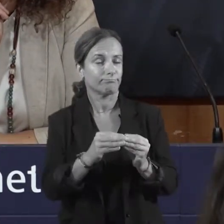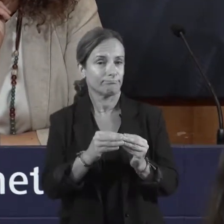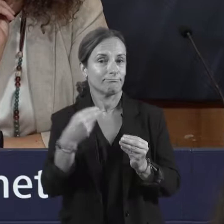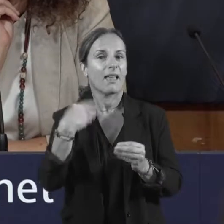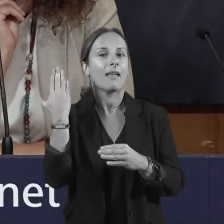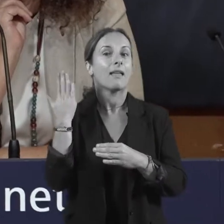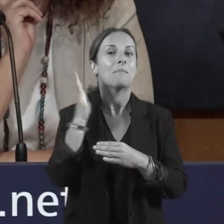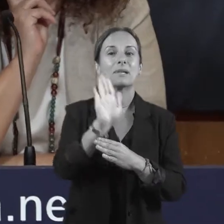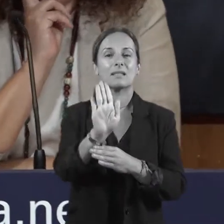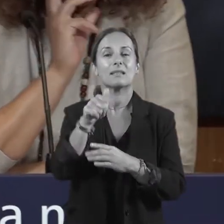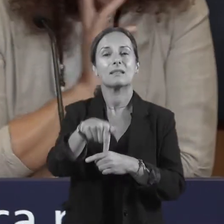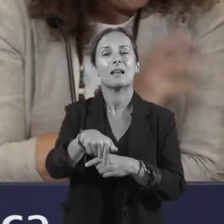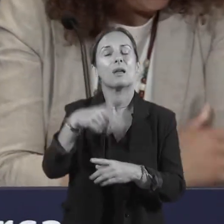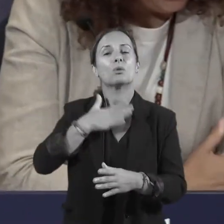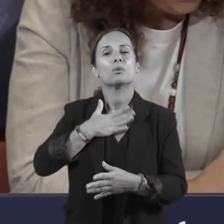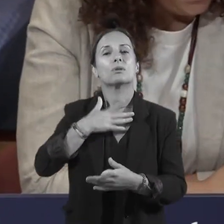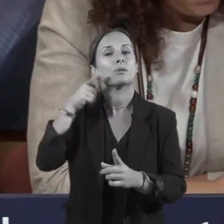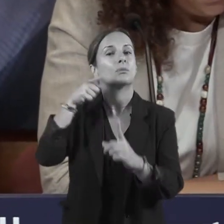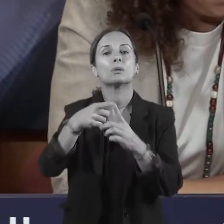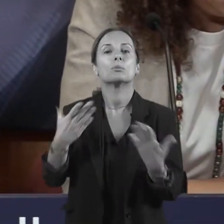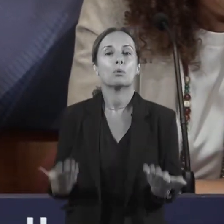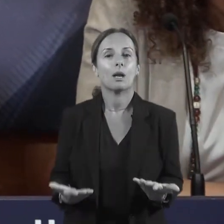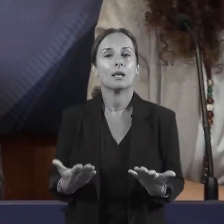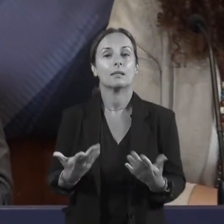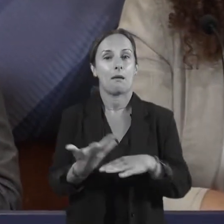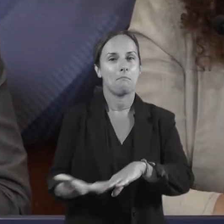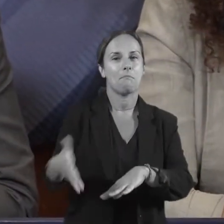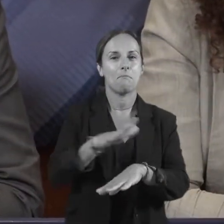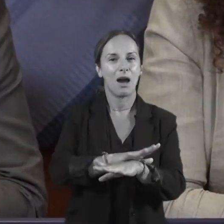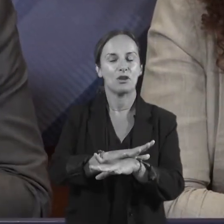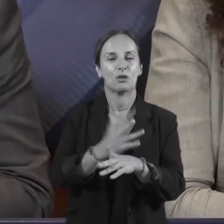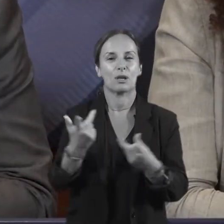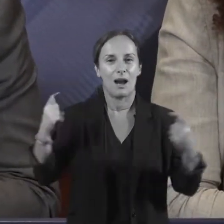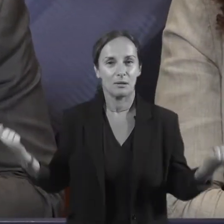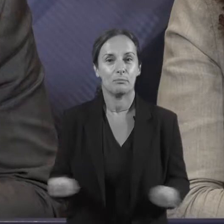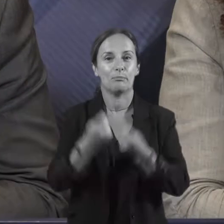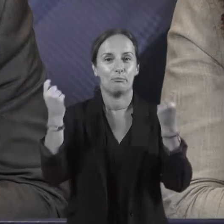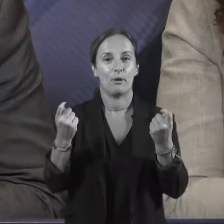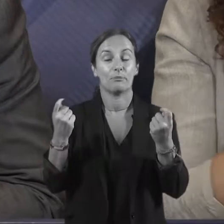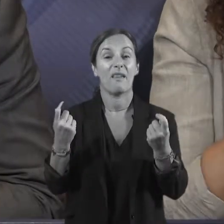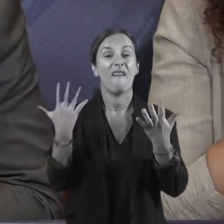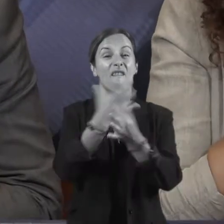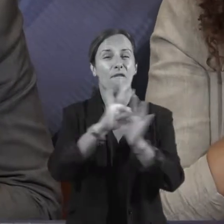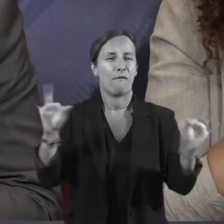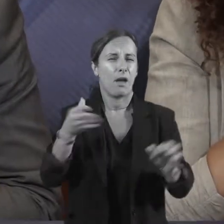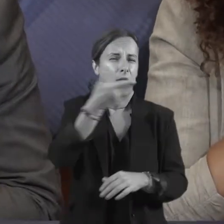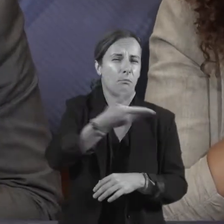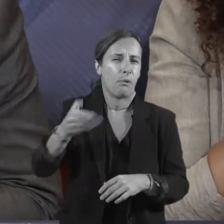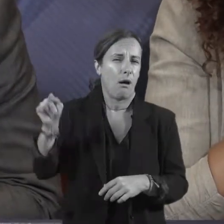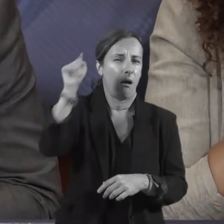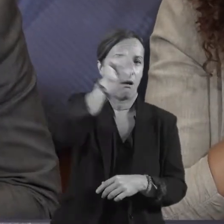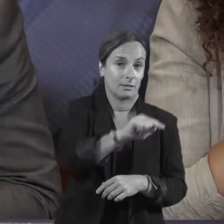aposta per tal de promocionar a Mallorca les fires, les grans fires generalistes, en aquest cas la World Travel